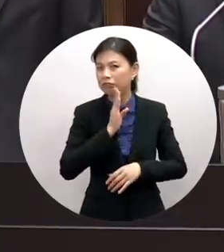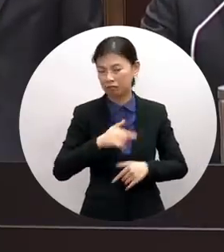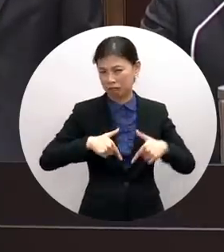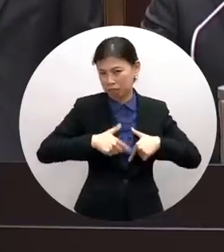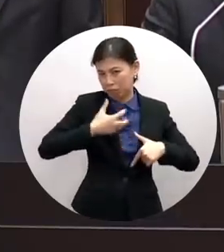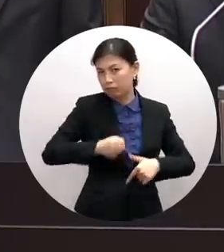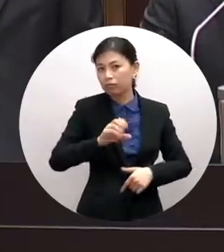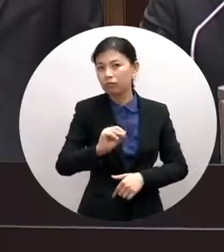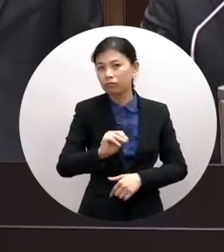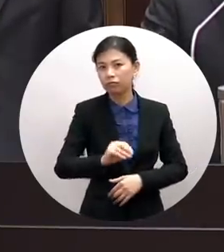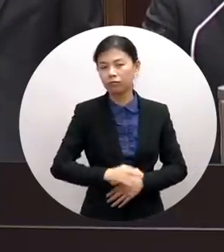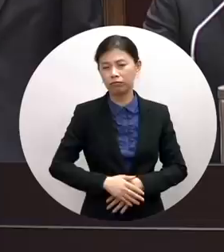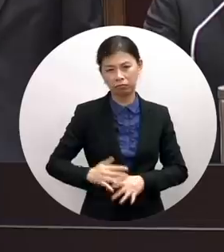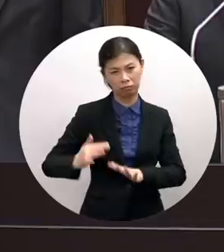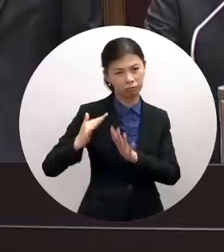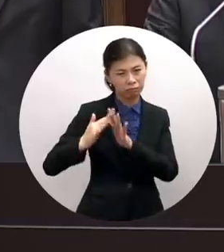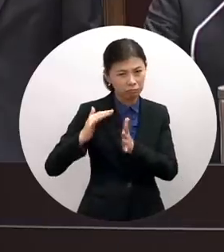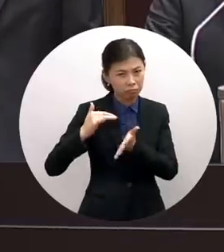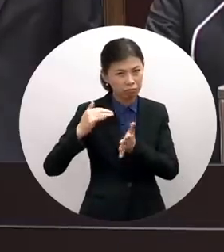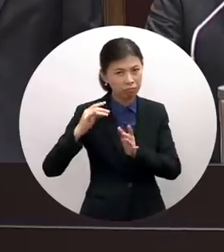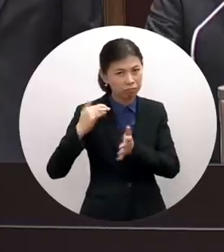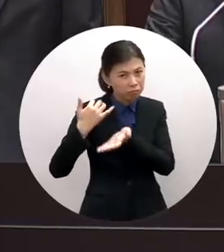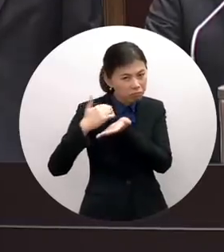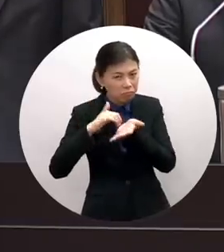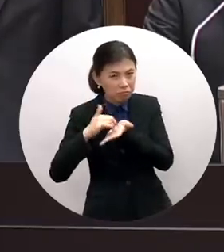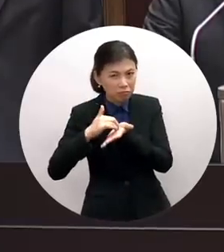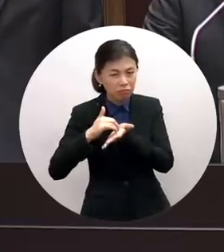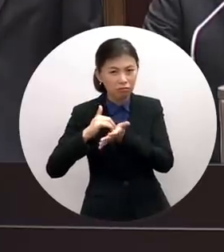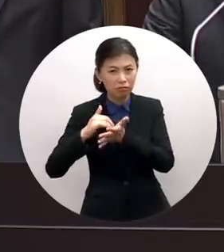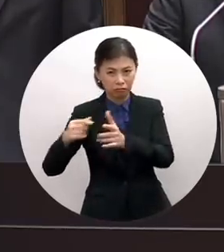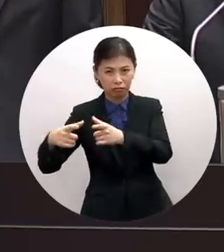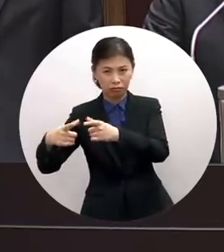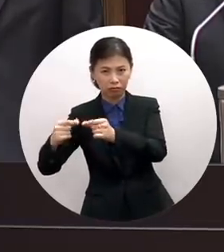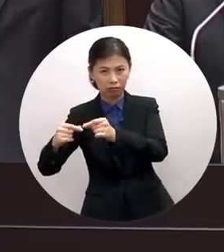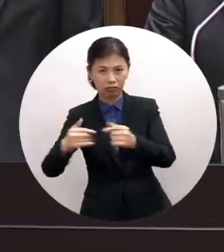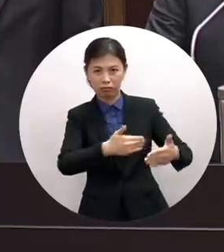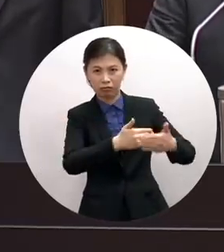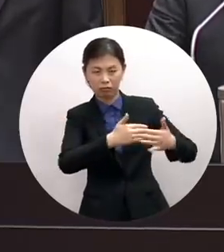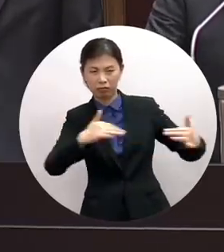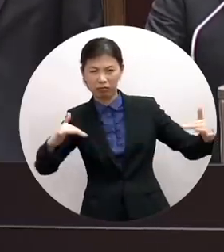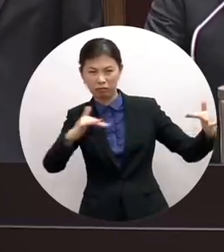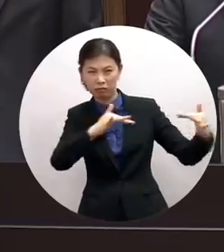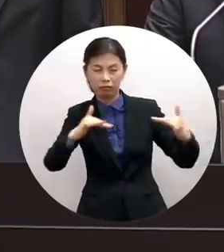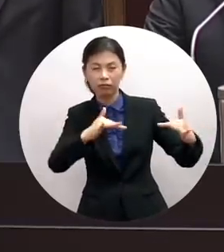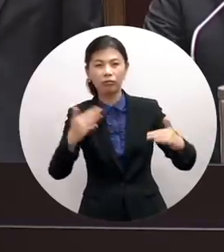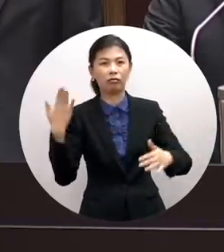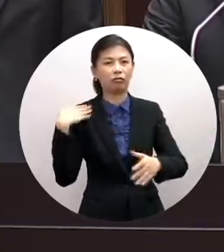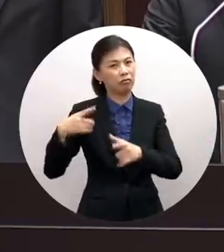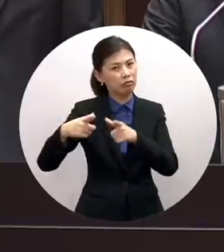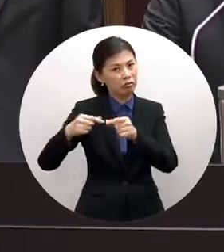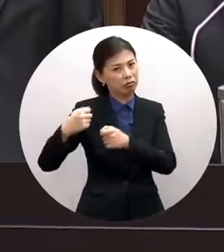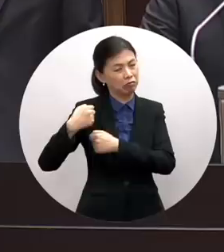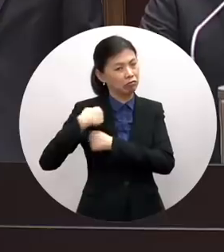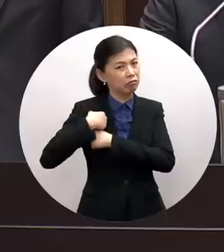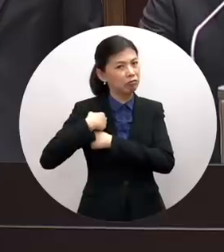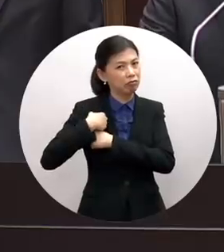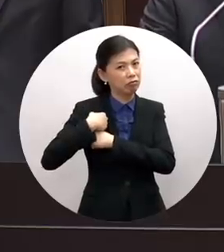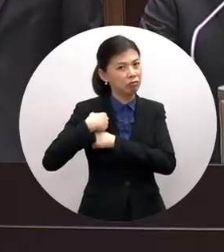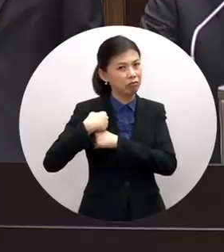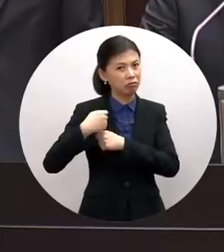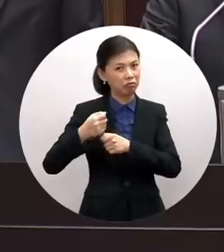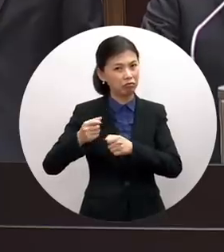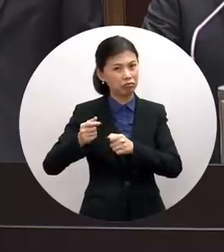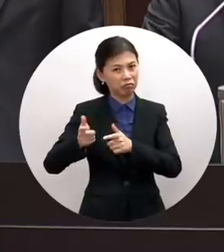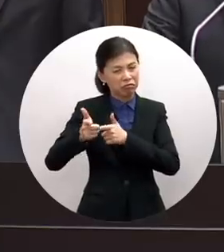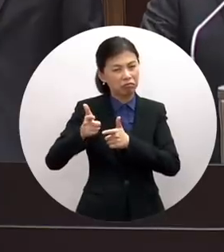于战争的估算，就以日本人打中国的时候，以当年日本的军力、武器的